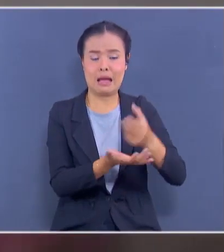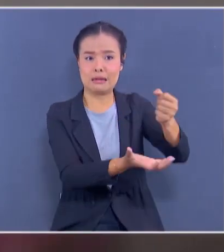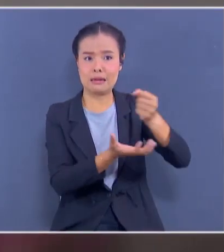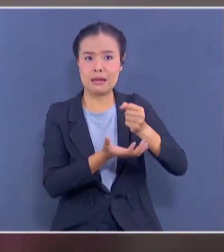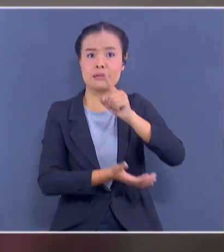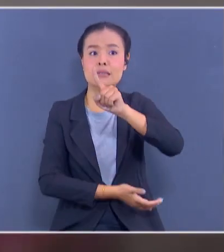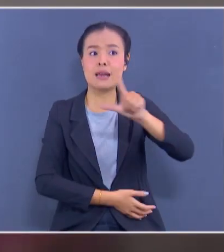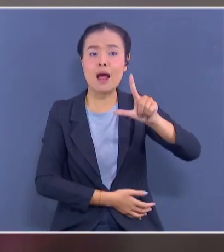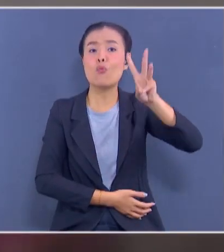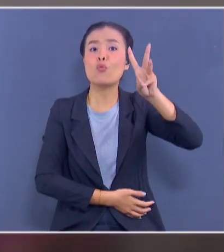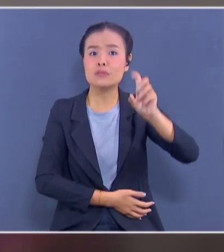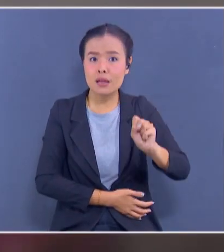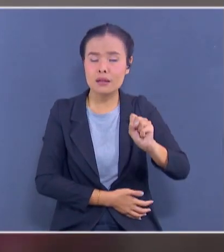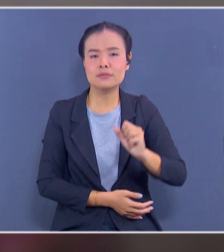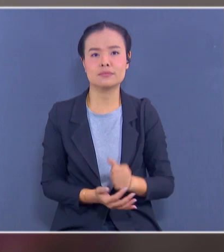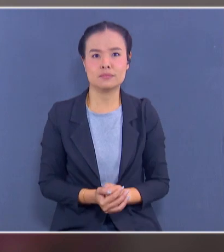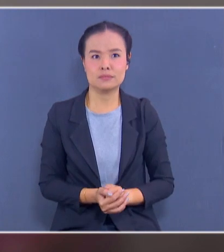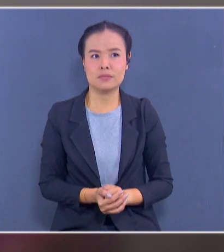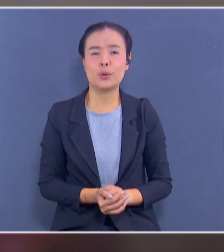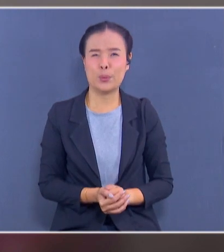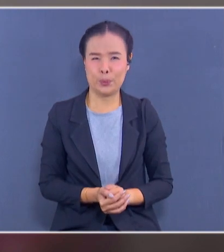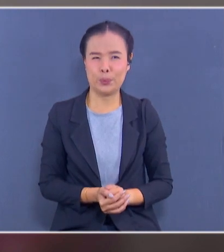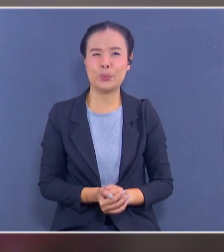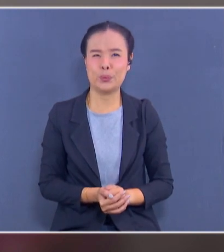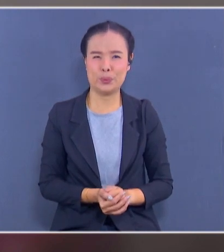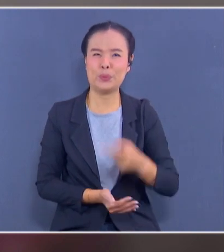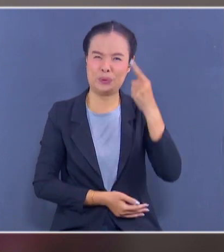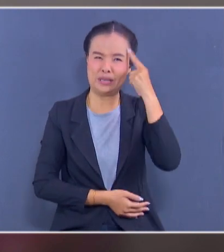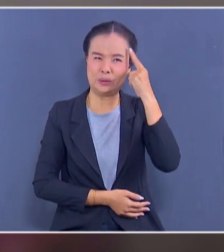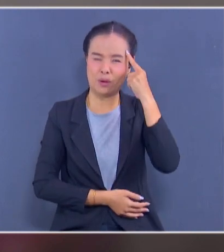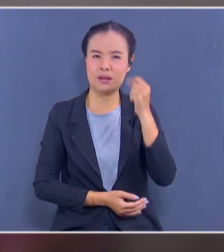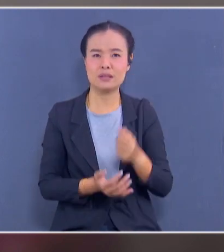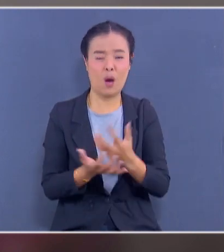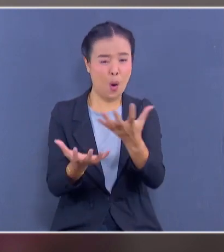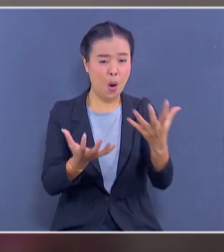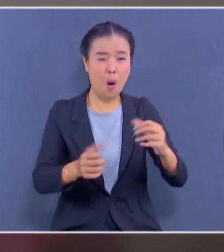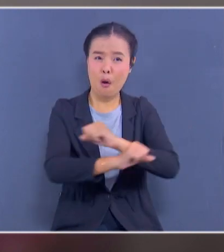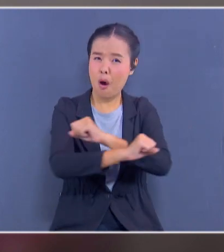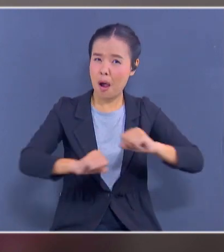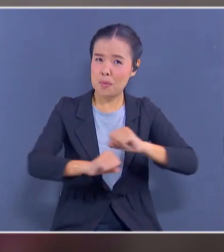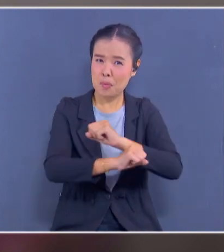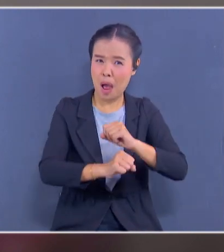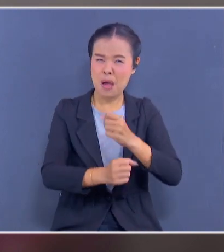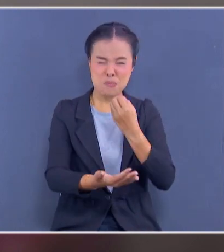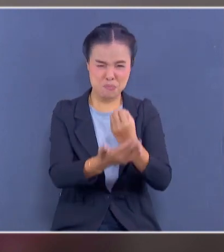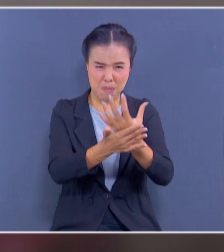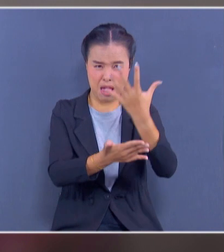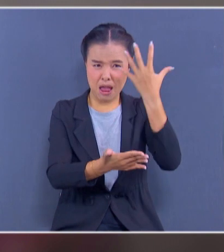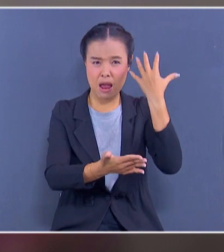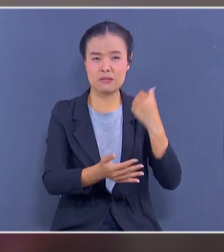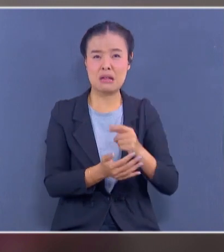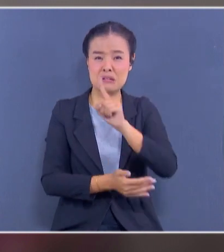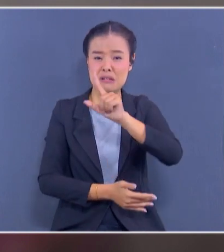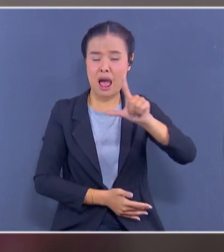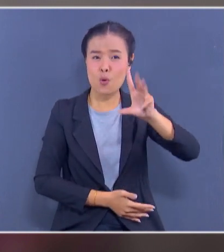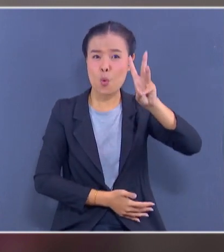า1,600,000 บาทคือหลายคนเนี่ยเขามองว่าเอออุปกรณ์แบบนี้เนี่ยแพงเกินไปไห ม ล้านหก